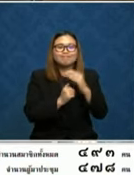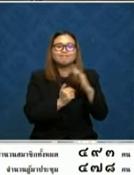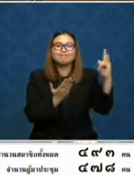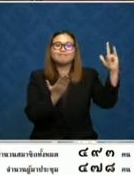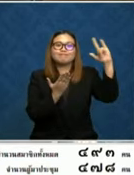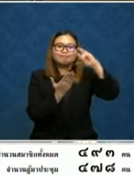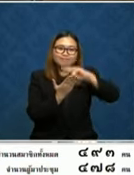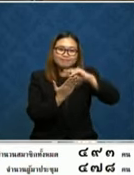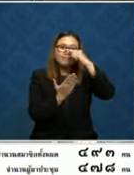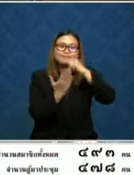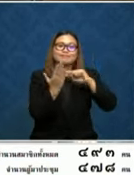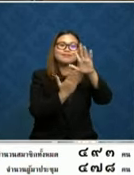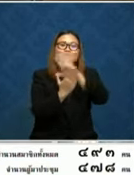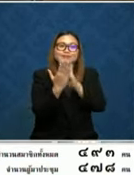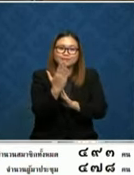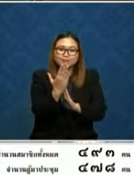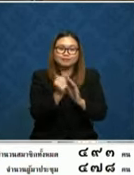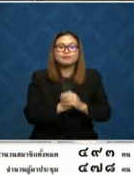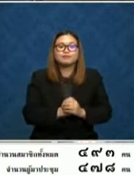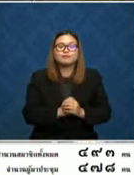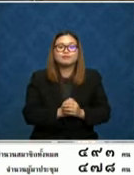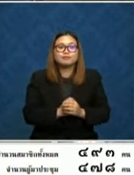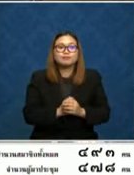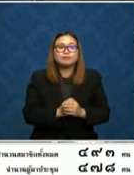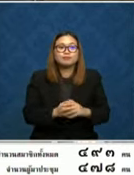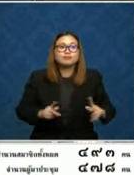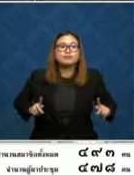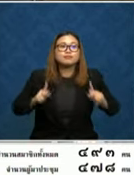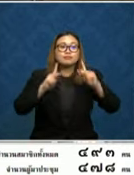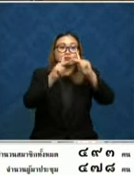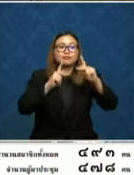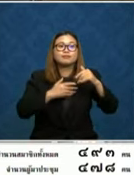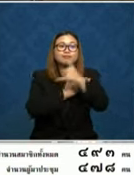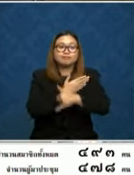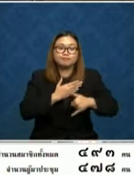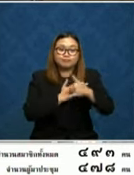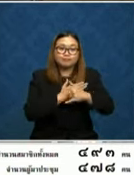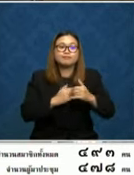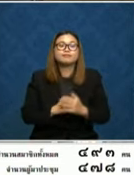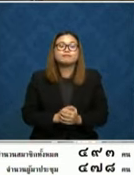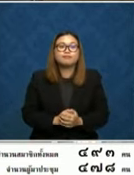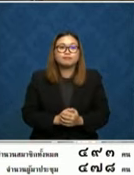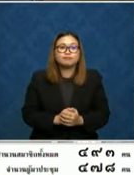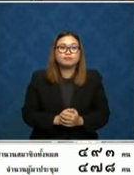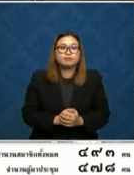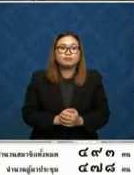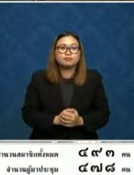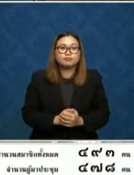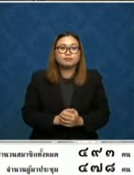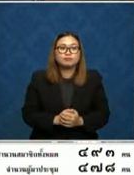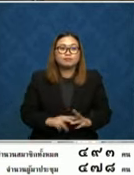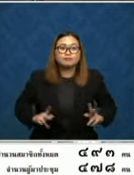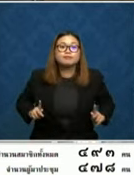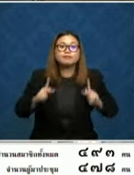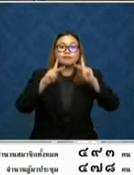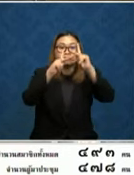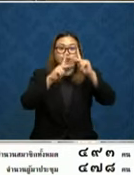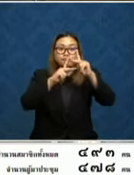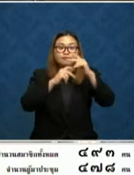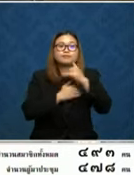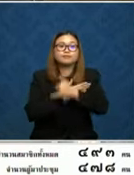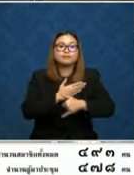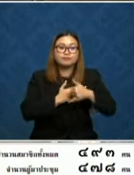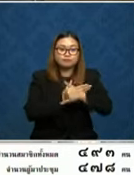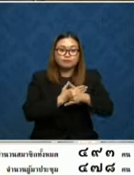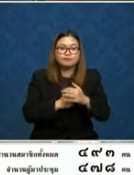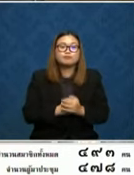งการต่างประเทศที่พึงกระทำนะครับซึ่งถ้าเราพิจารณาจากสิ่งที่กระทรวงต่างประเทศทำมาในหลายๆปีน